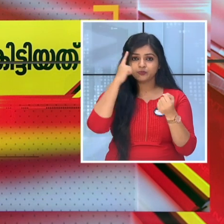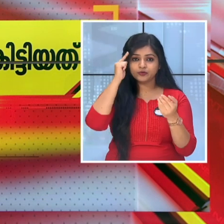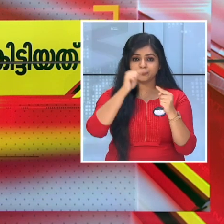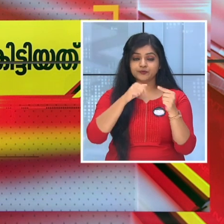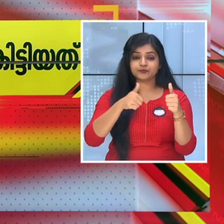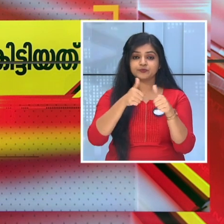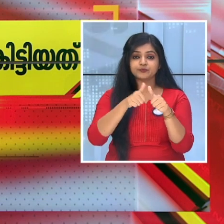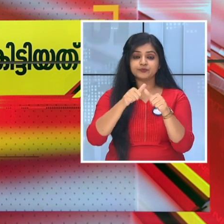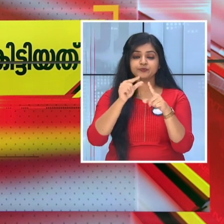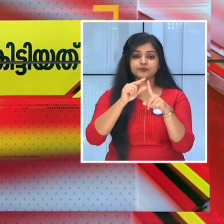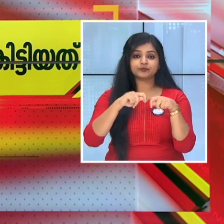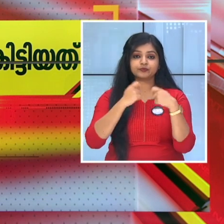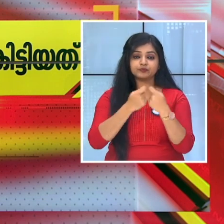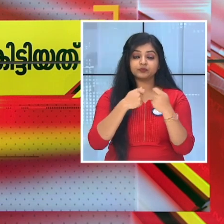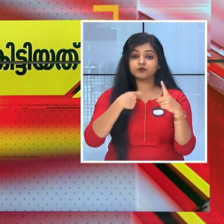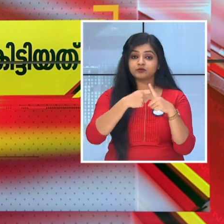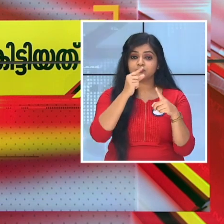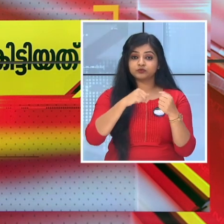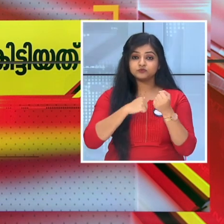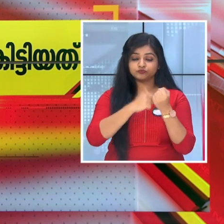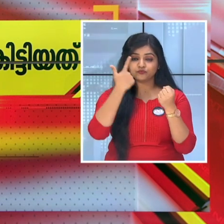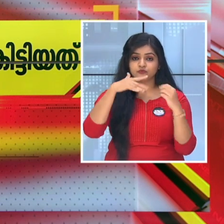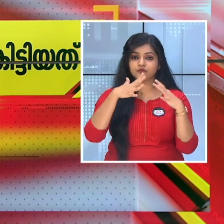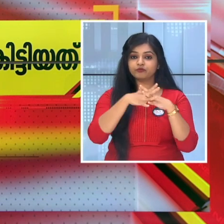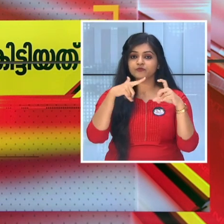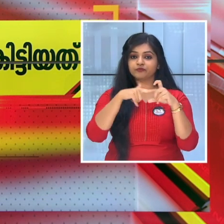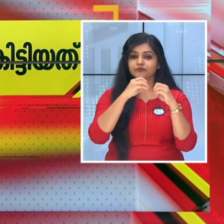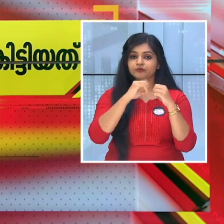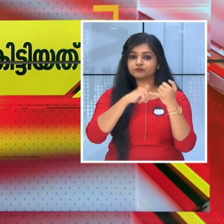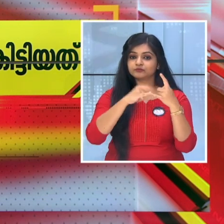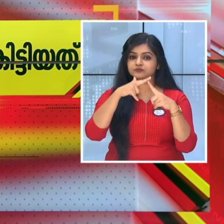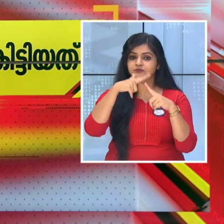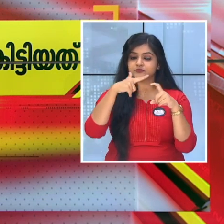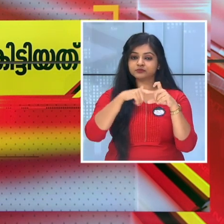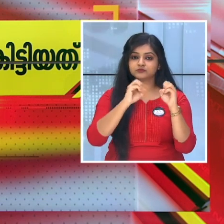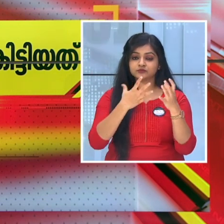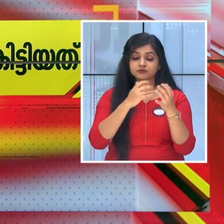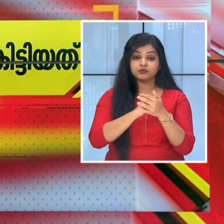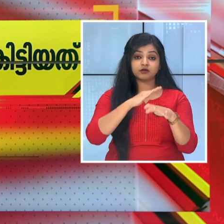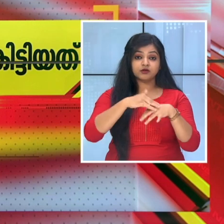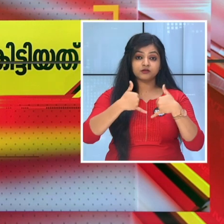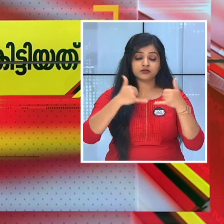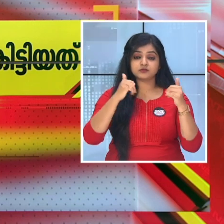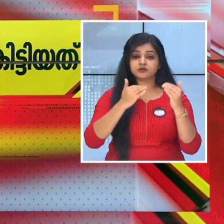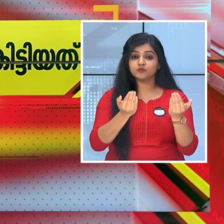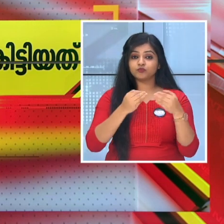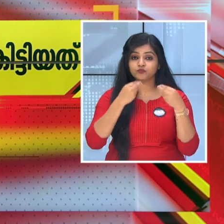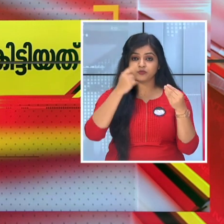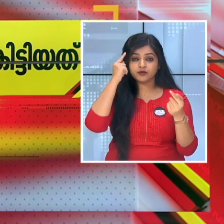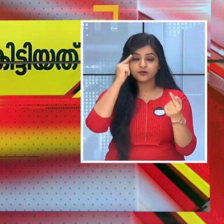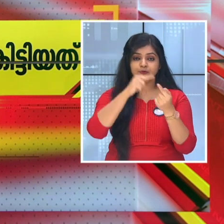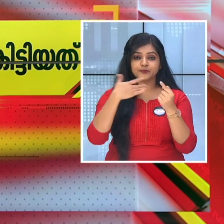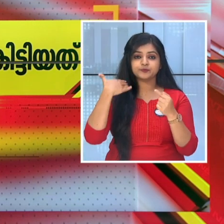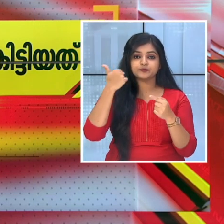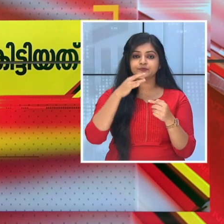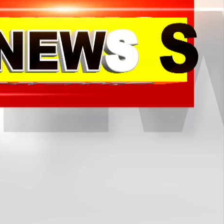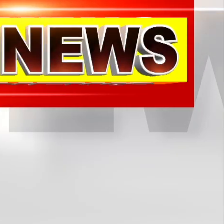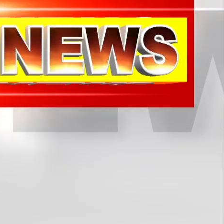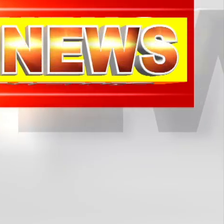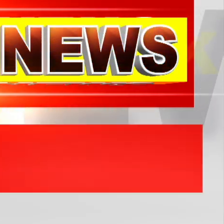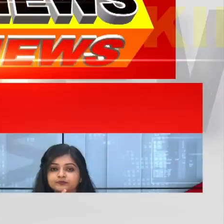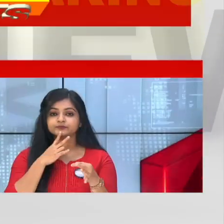കെജ്രിവാളിനെ പിന്തുണയ്ക്കുന്നതിനായി ആം ആദ്മി പാർട്ടി വെബ്സൈറ്റ് പുറത്തിറക്കി. രാജ്യത്തെ സംരക്ഷിക്കാനാണ് പോരാട്ടമെന്ന് മന്ത്രി അതിഷി വ്യക്തമാക്കി.